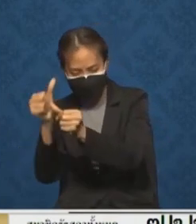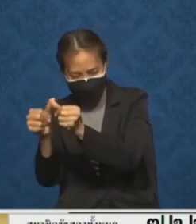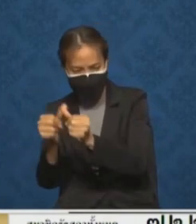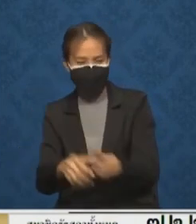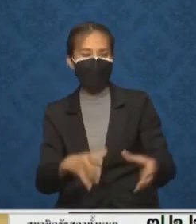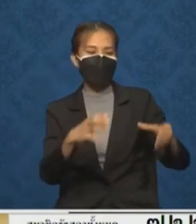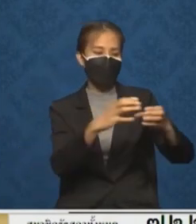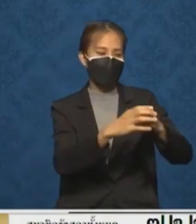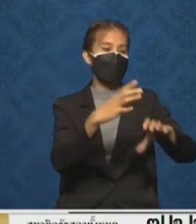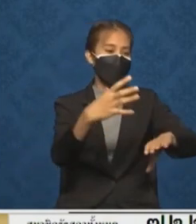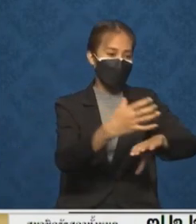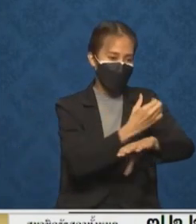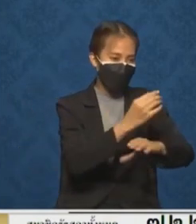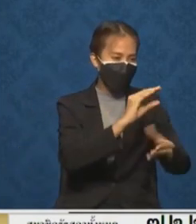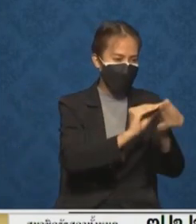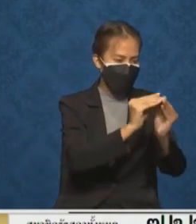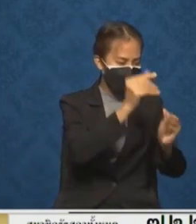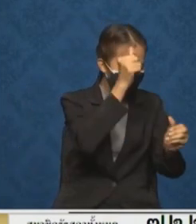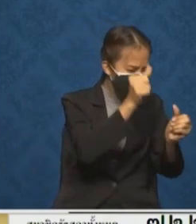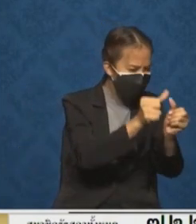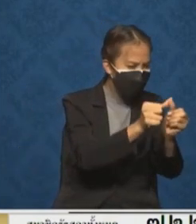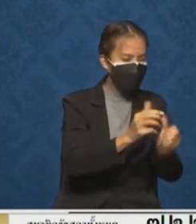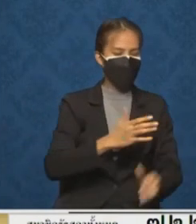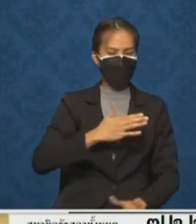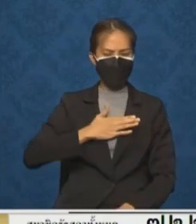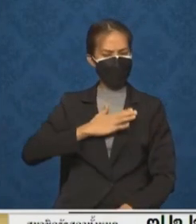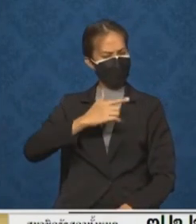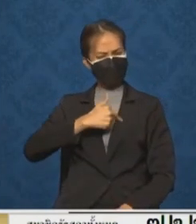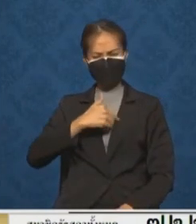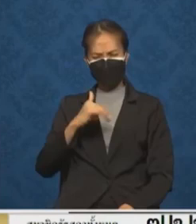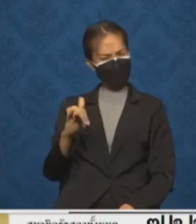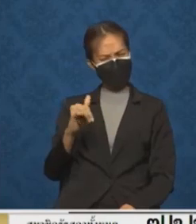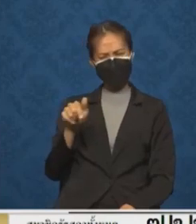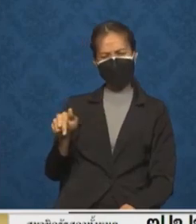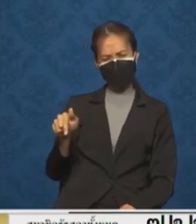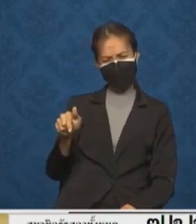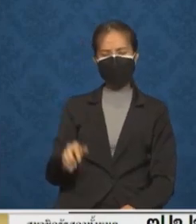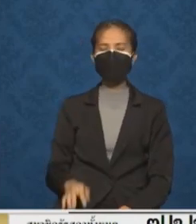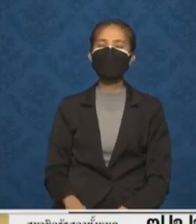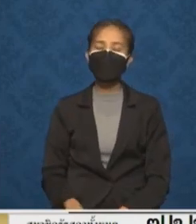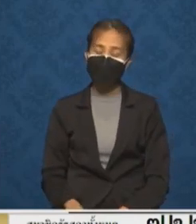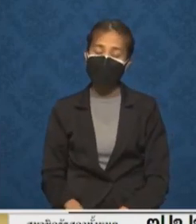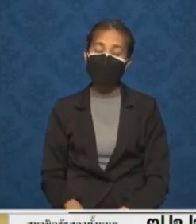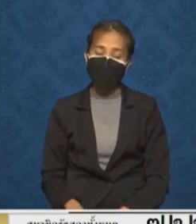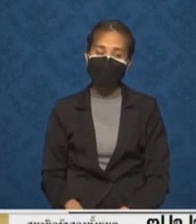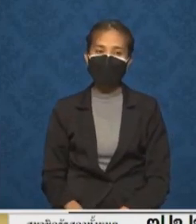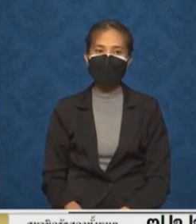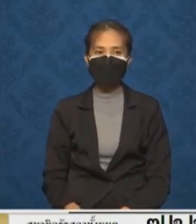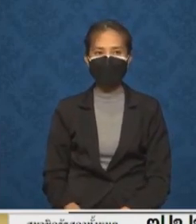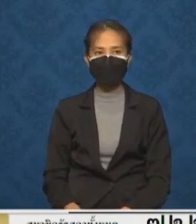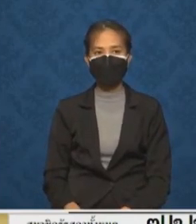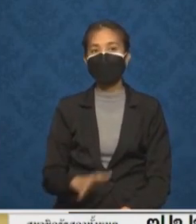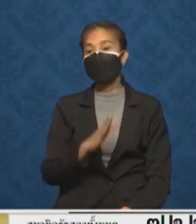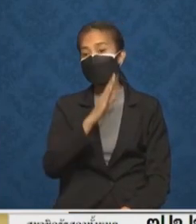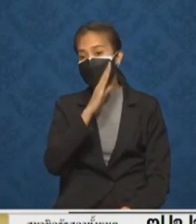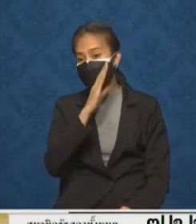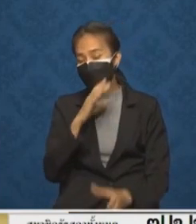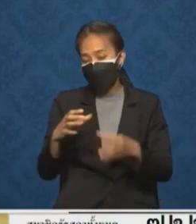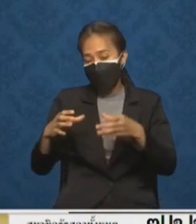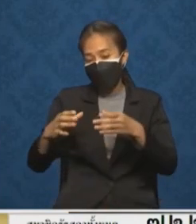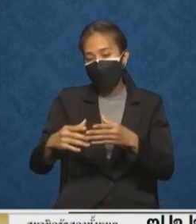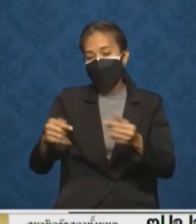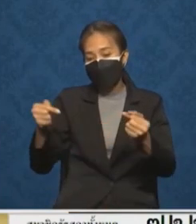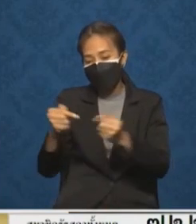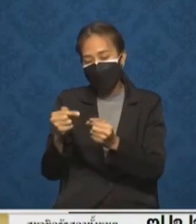จำได้อยู่แล้วแต่ผมก็ยังไม่ค่อยแน่ใจครับเรื่องอย่างนี้ท่านประธานครับถ้าในเมืองเล็กๆในชนบ